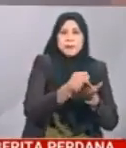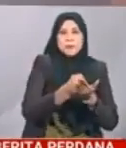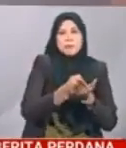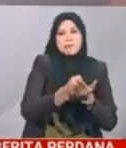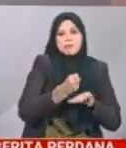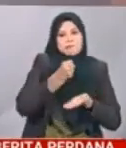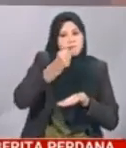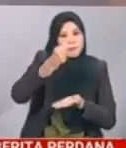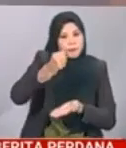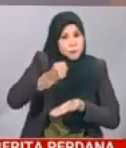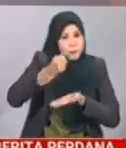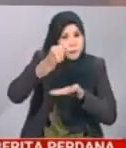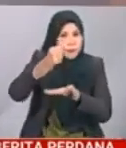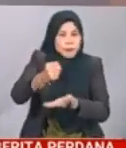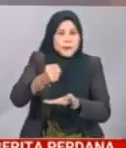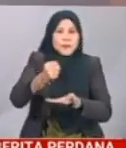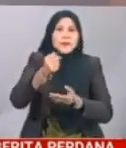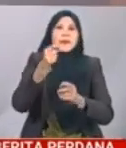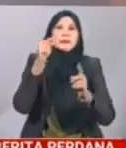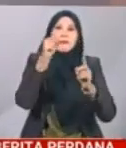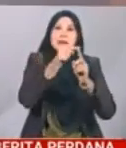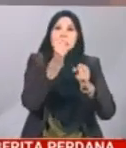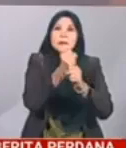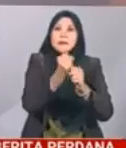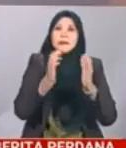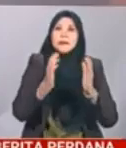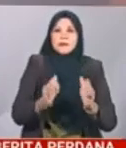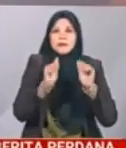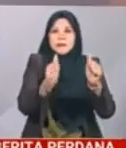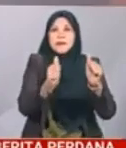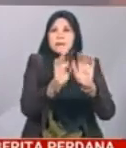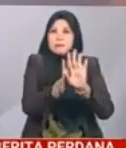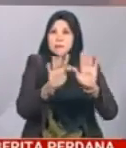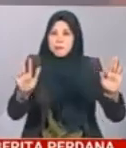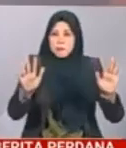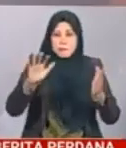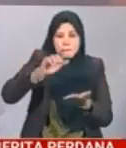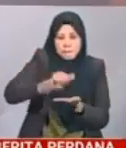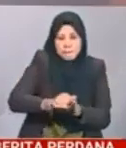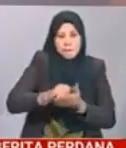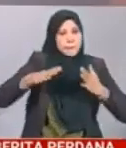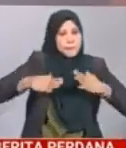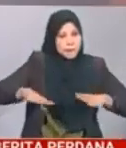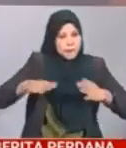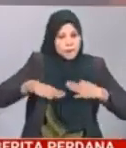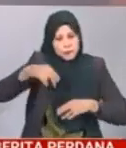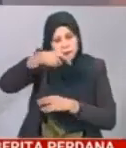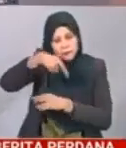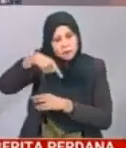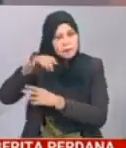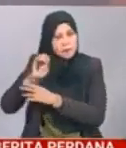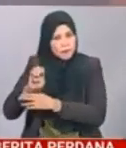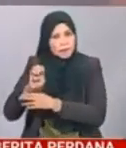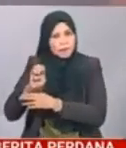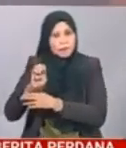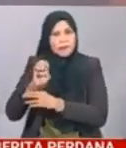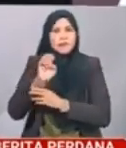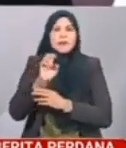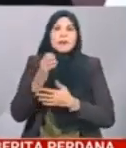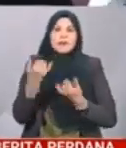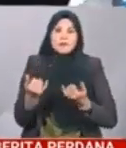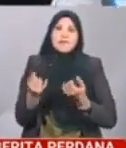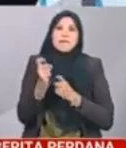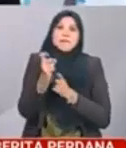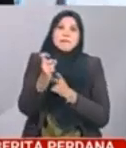salurkan kepada pihak frontliner dengan menempah baju PPE satu suit dan alhamdulillah kita serahkan pada hari